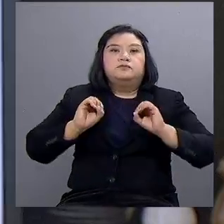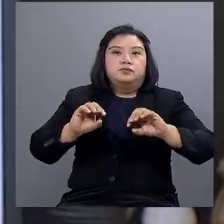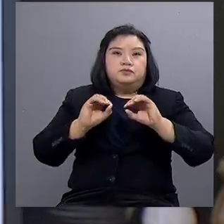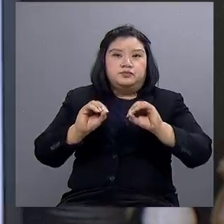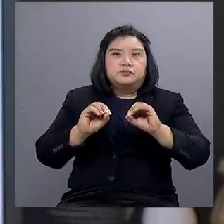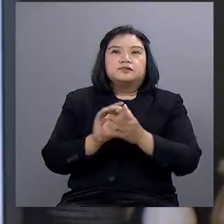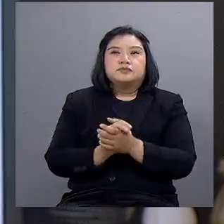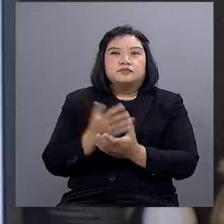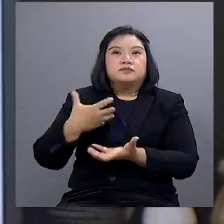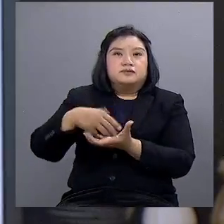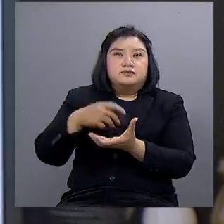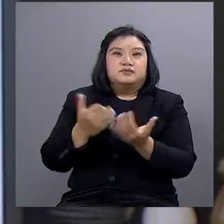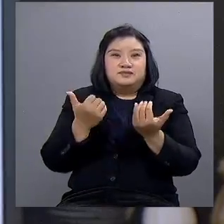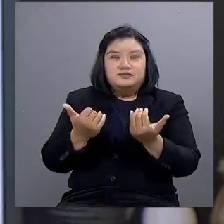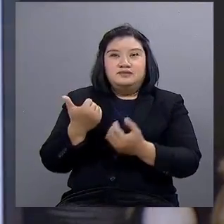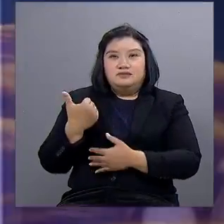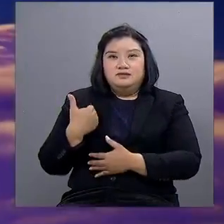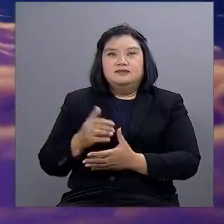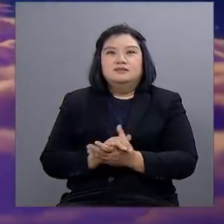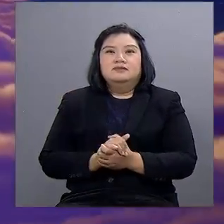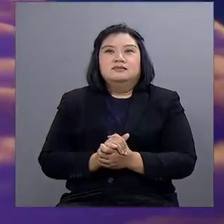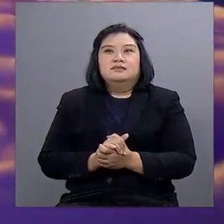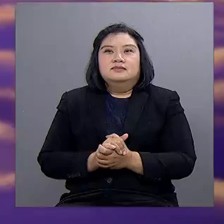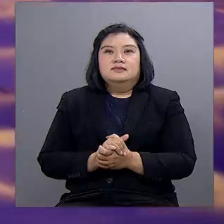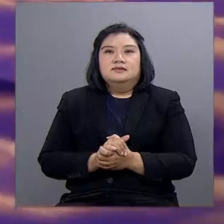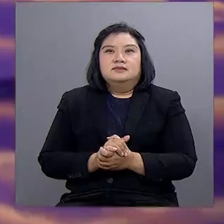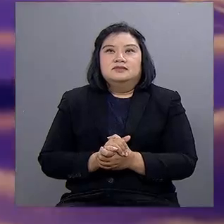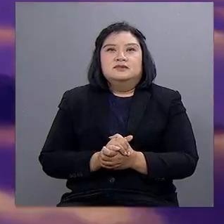อตอนเทพอวตารไปดูกันดีกว่าครับ